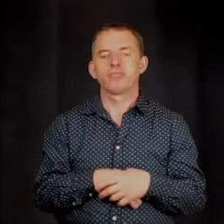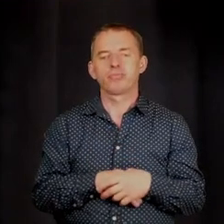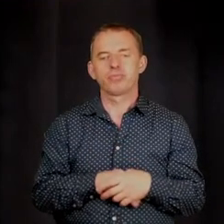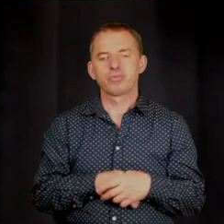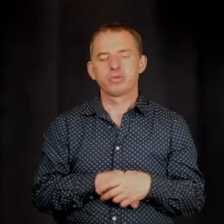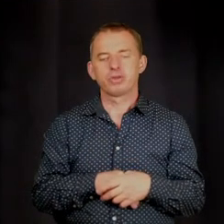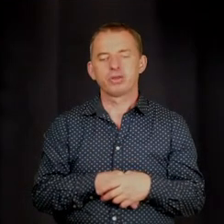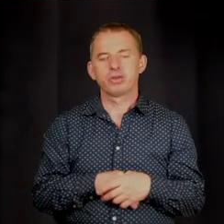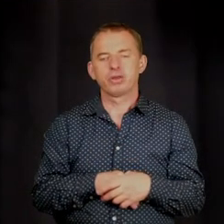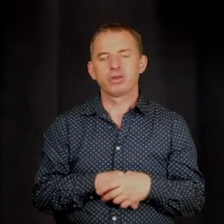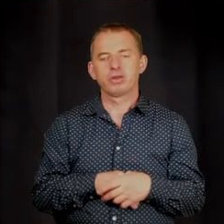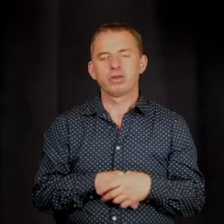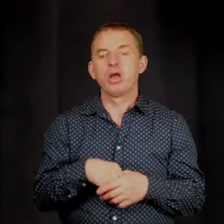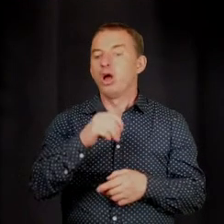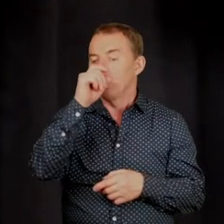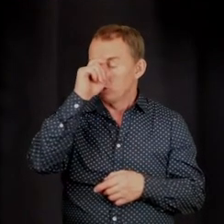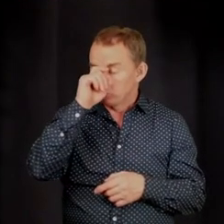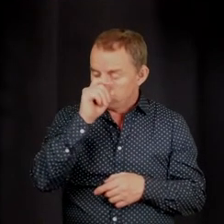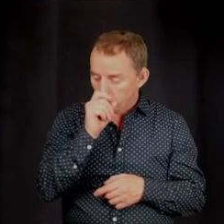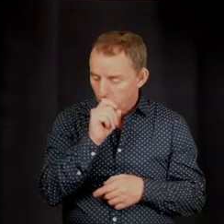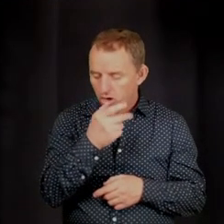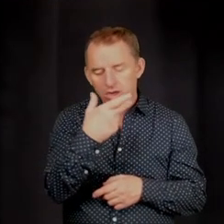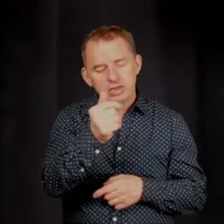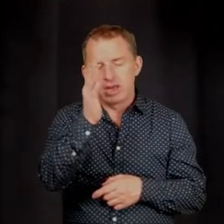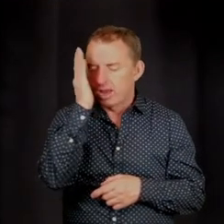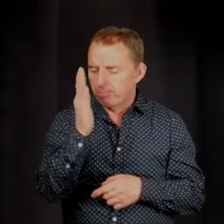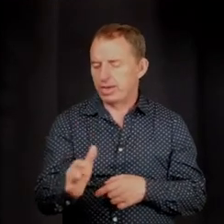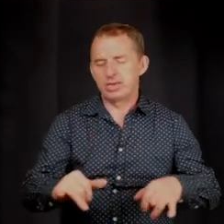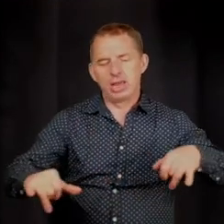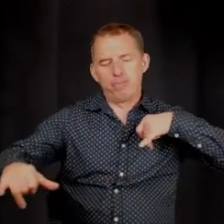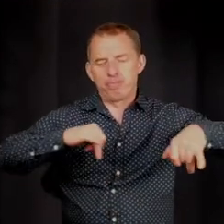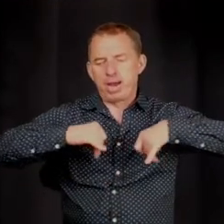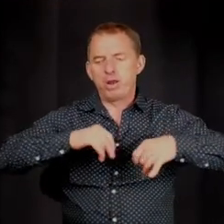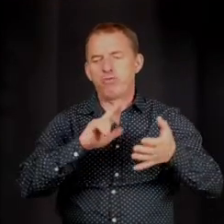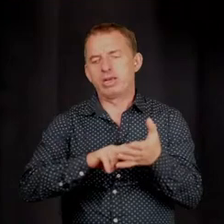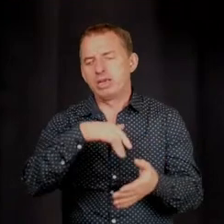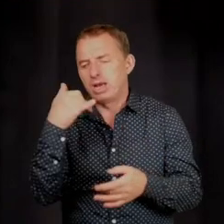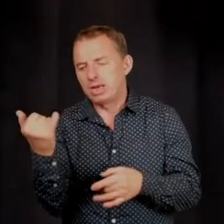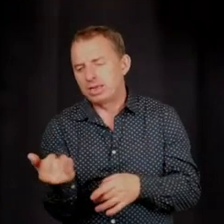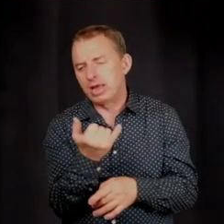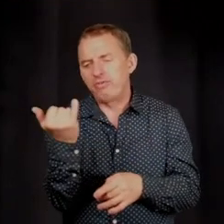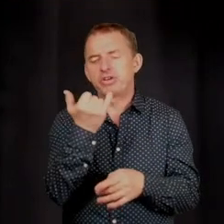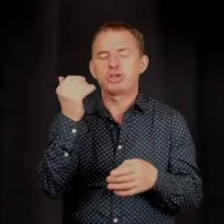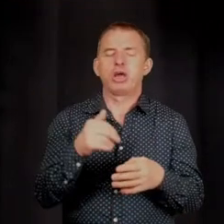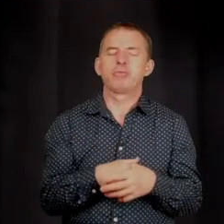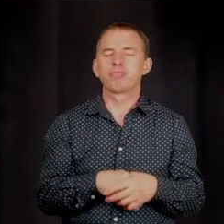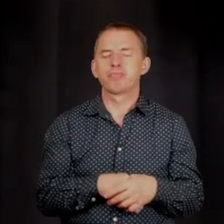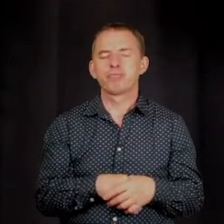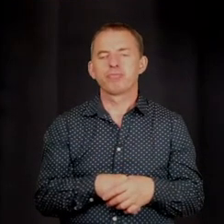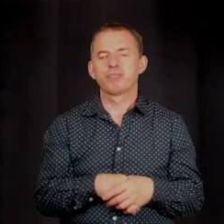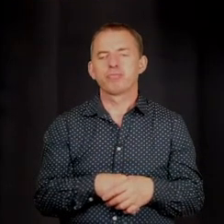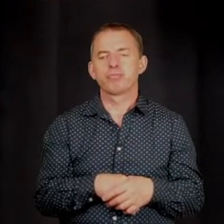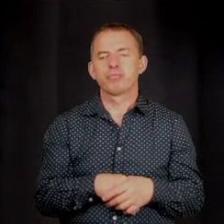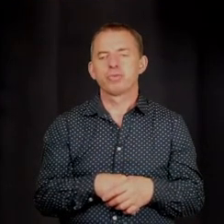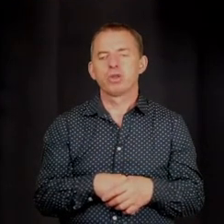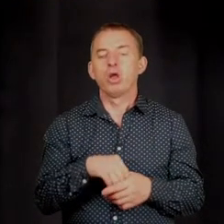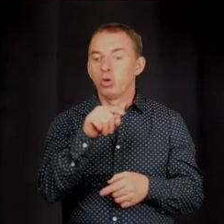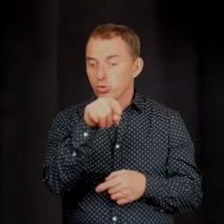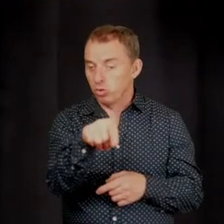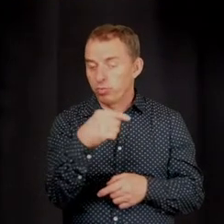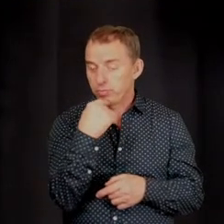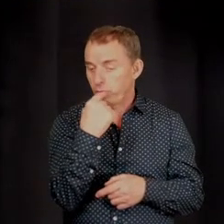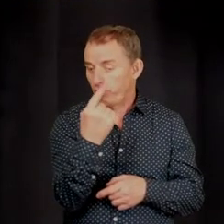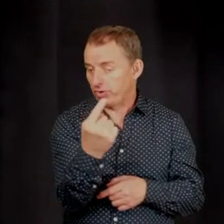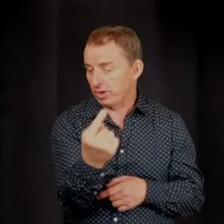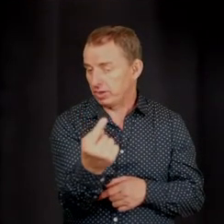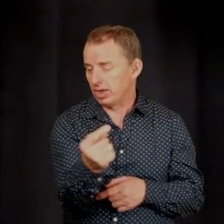forever. Zło nie będzie panować na zawsze. Now this is an interesting passage because it says God's going to come with vengeance. I tutaj jest powiedziane, to jest